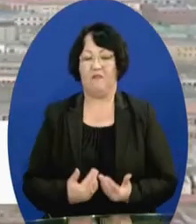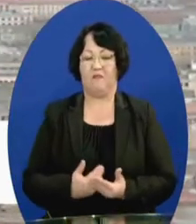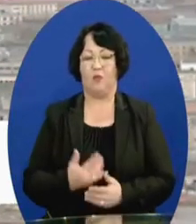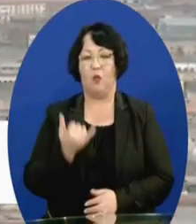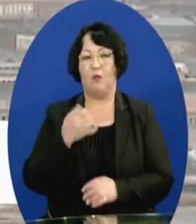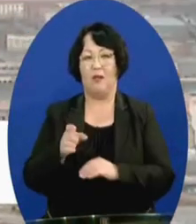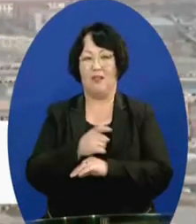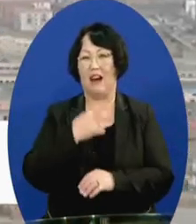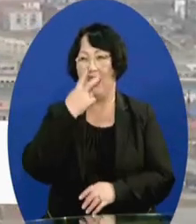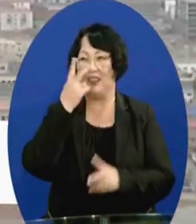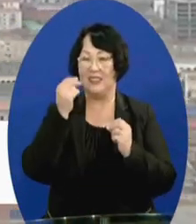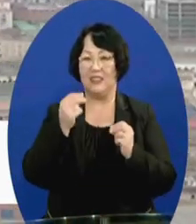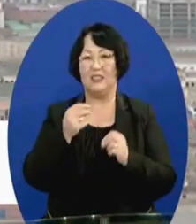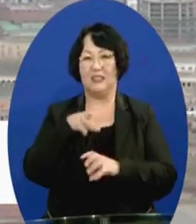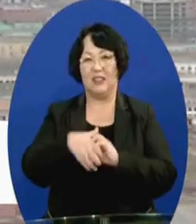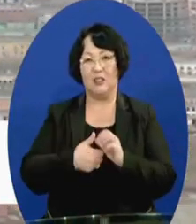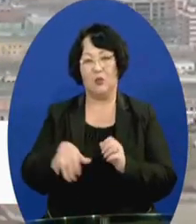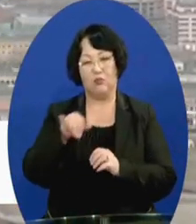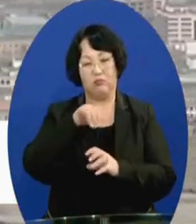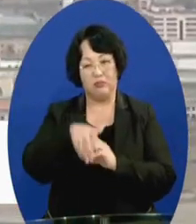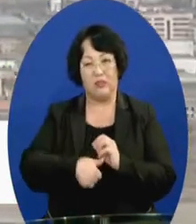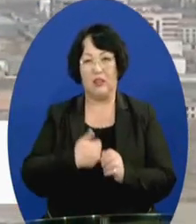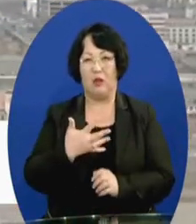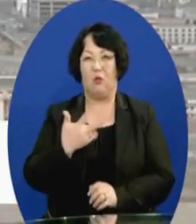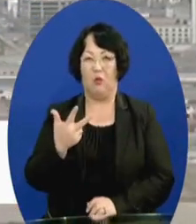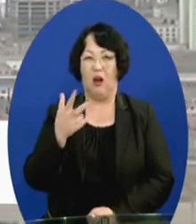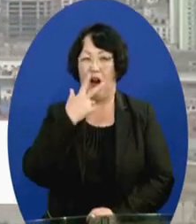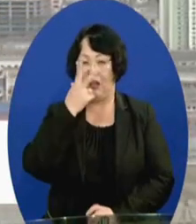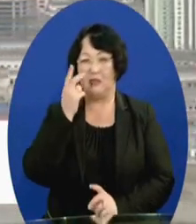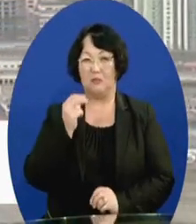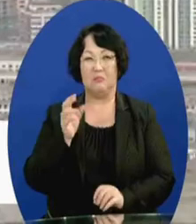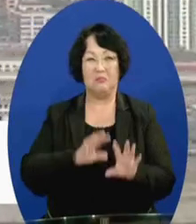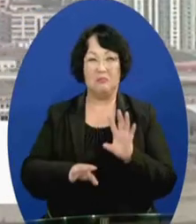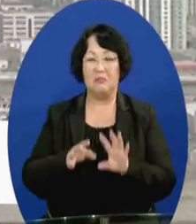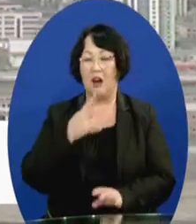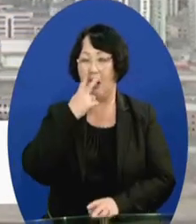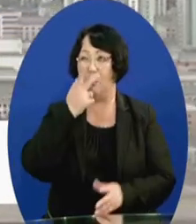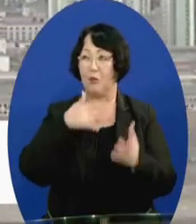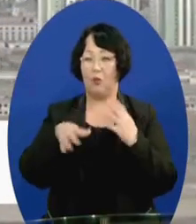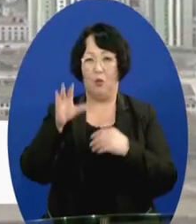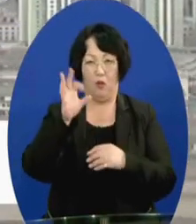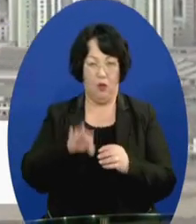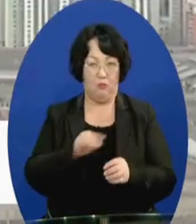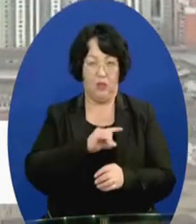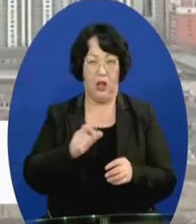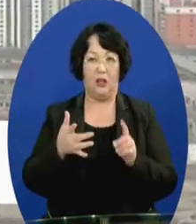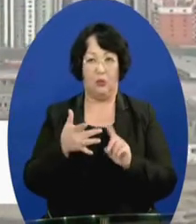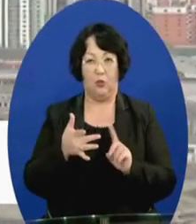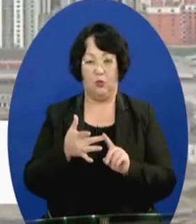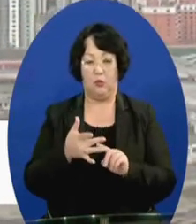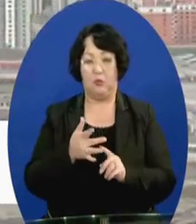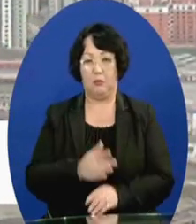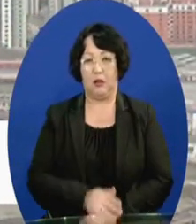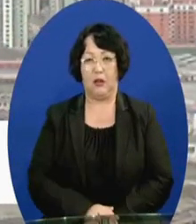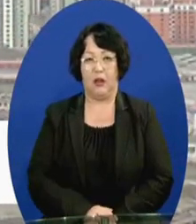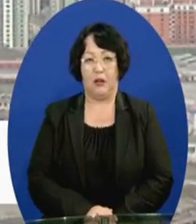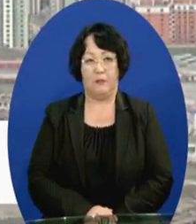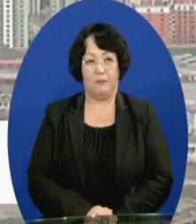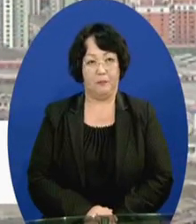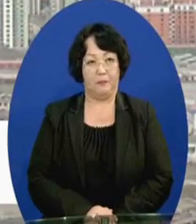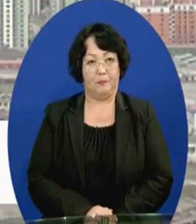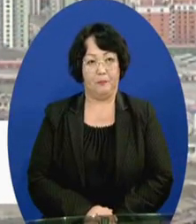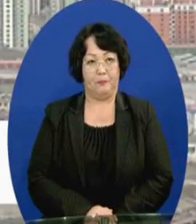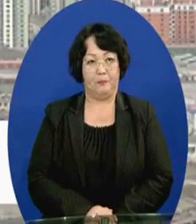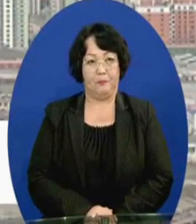хотуудын жагсаалтад 53-т орж байна. Хотын хэмжээнд агаарын чанар хэмжигч харуулууд агаарын бохирдлын хэмжээ дунд зэрэг байгааг мэдээлж байгаа юм.